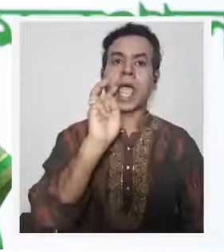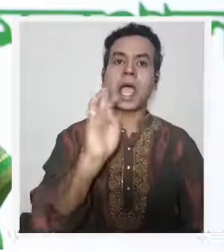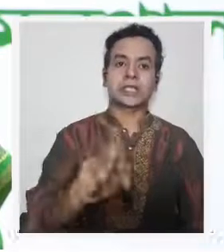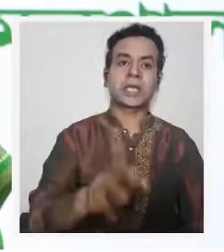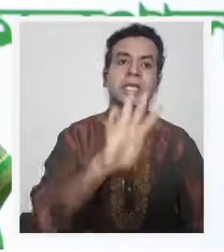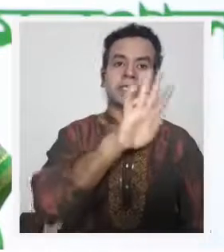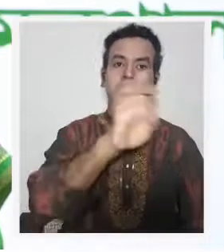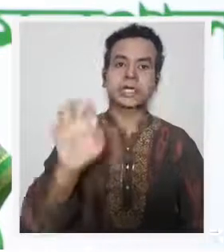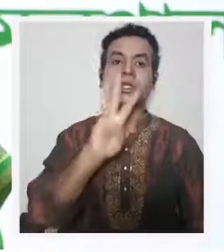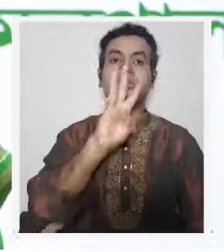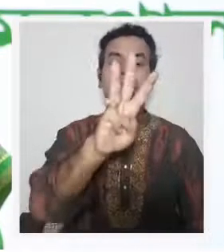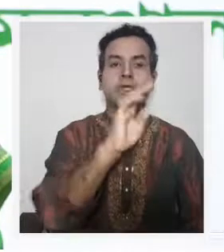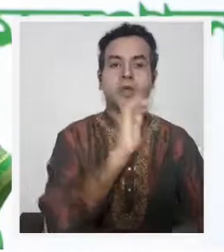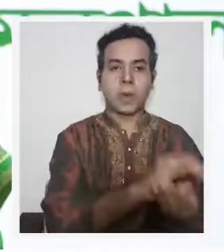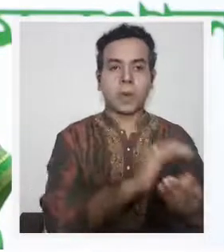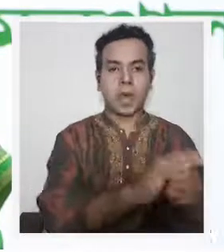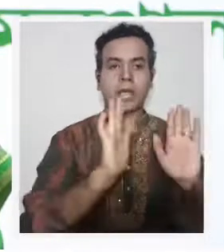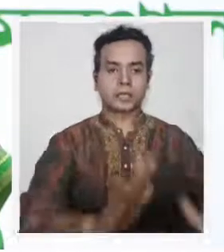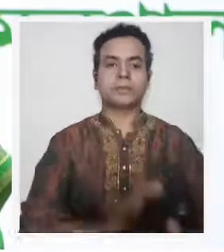20,66,334টি। বর্তমানে মজুত আছে